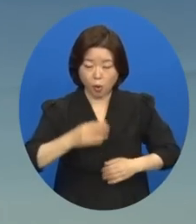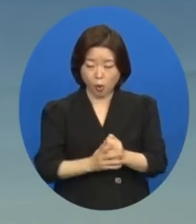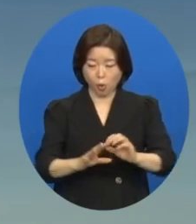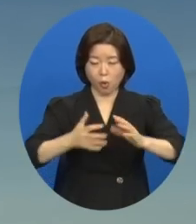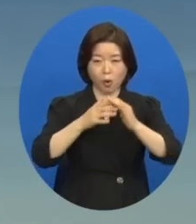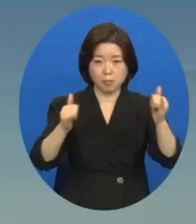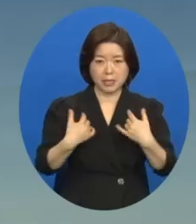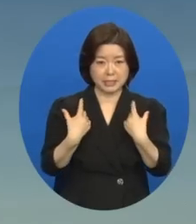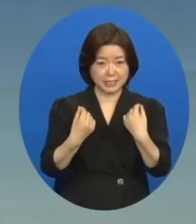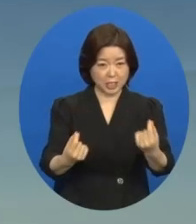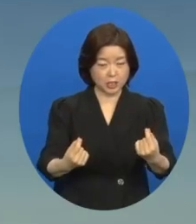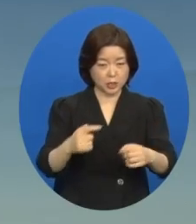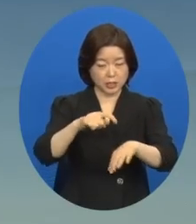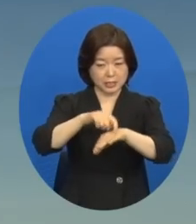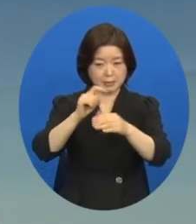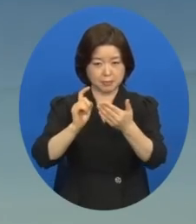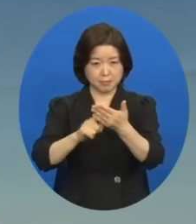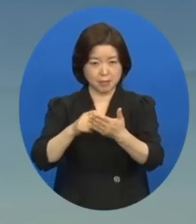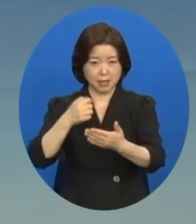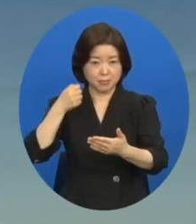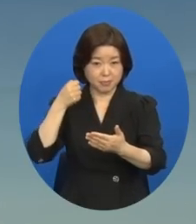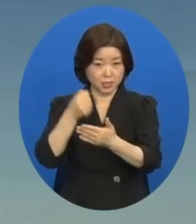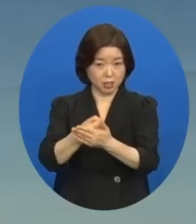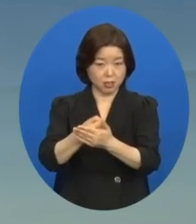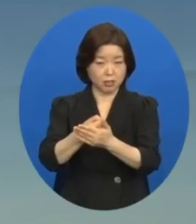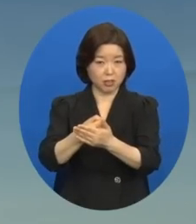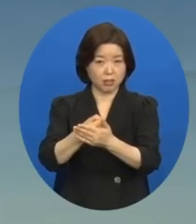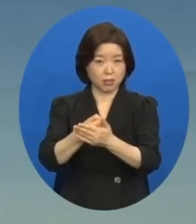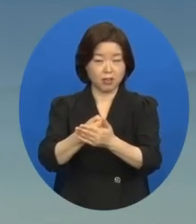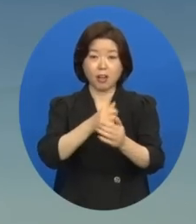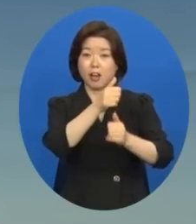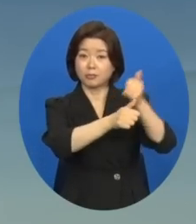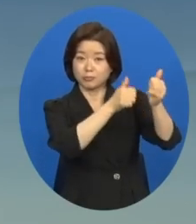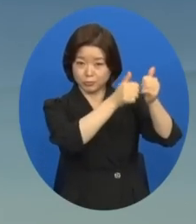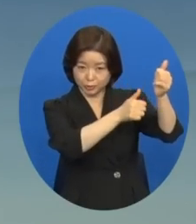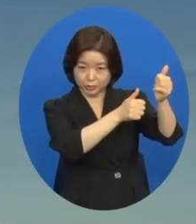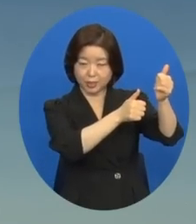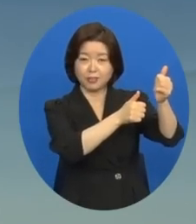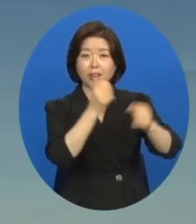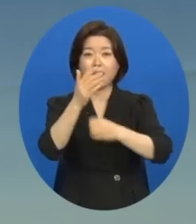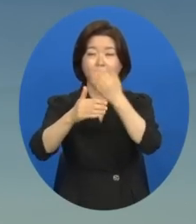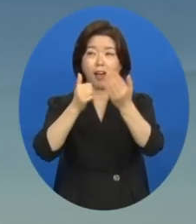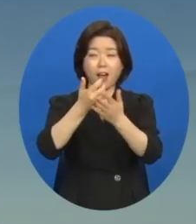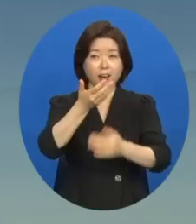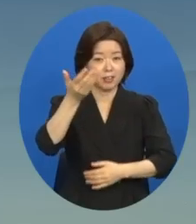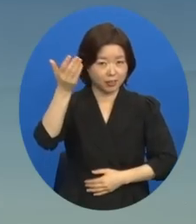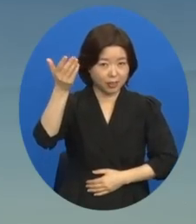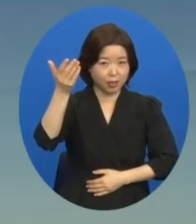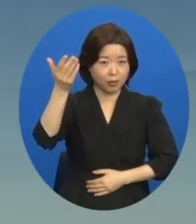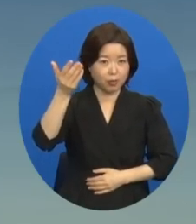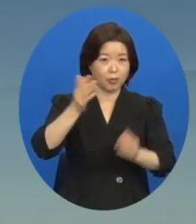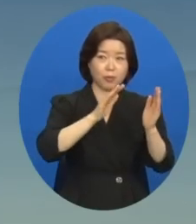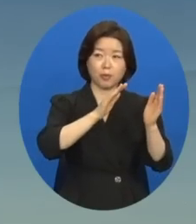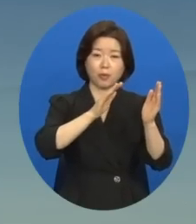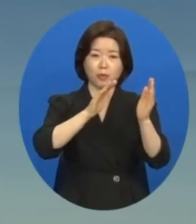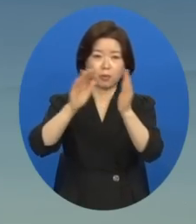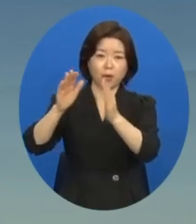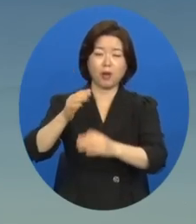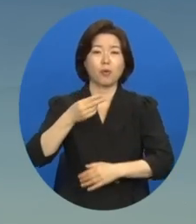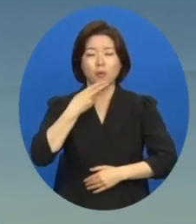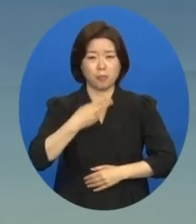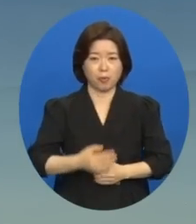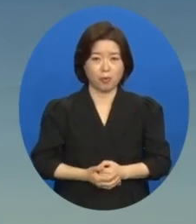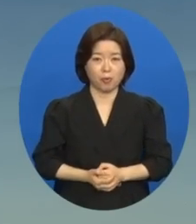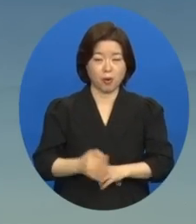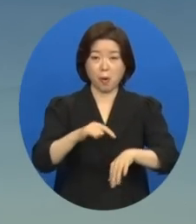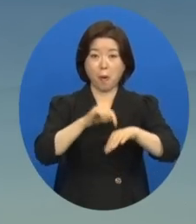여전히 마음을 정하여 그들의 조상들의 하나님께로, 이렇게 말하고 있죠. 마음이 어떤